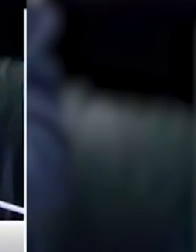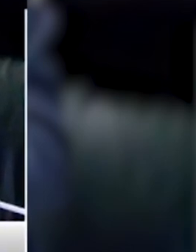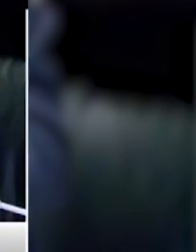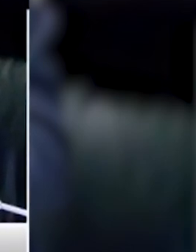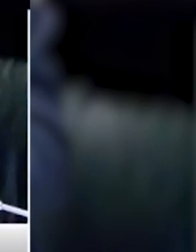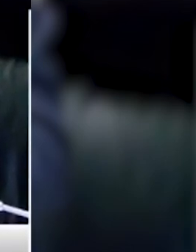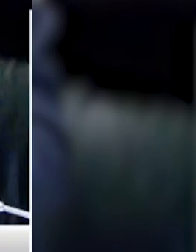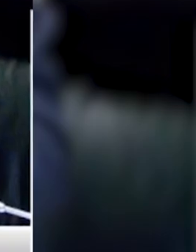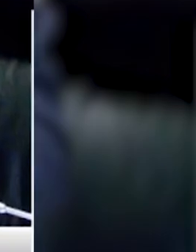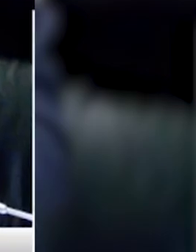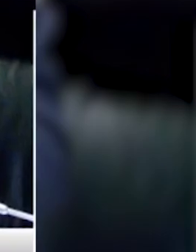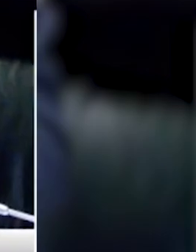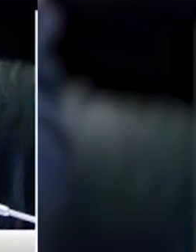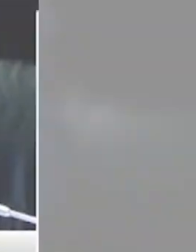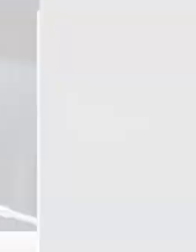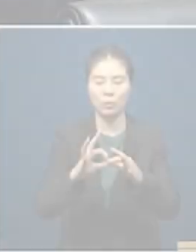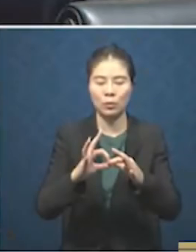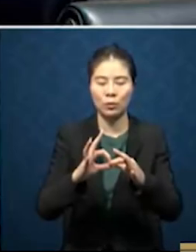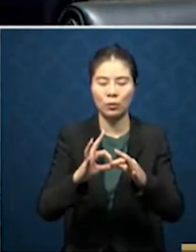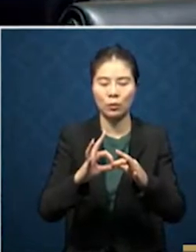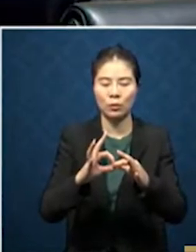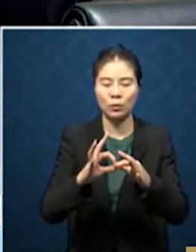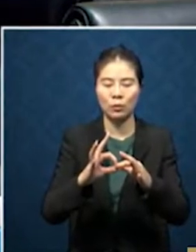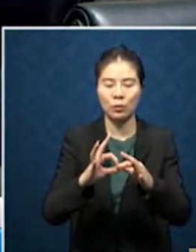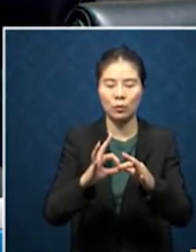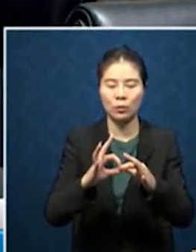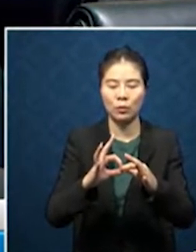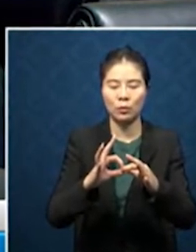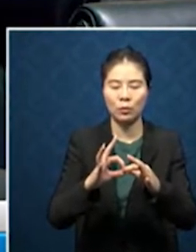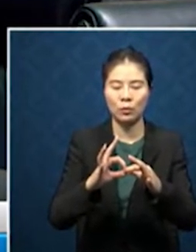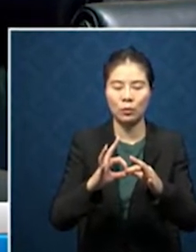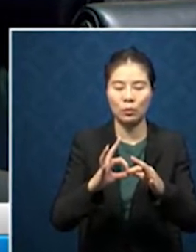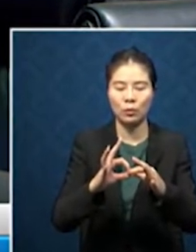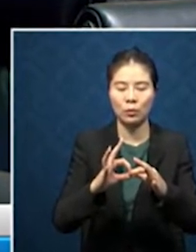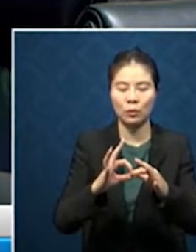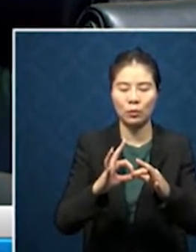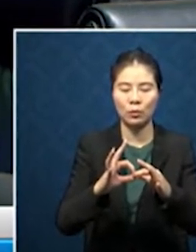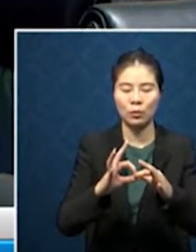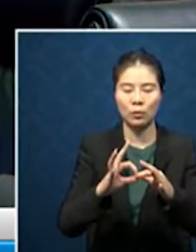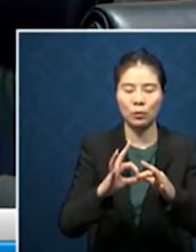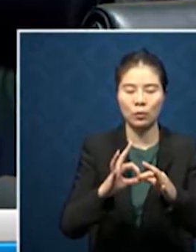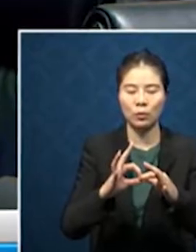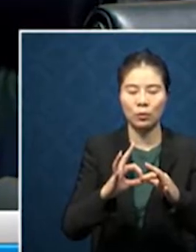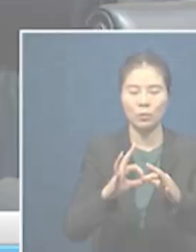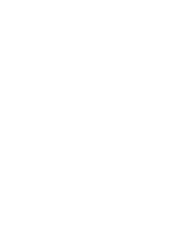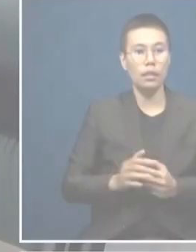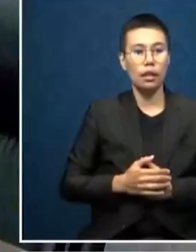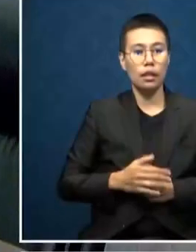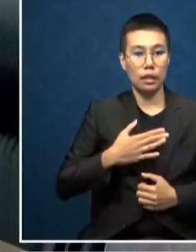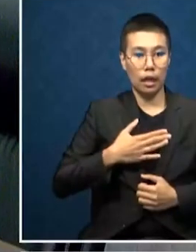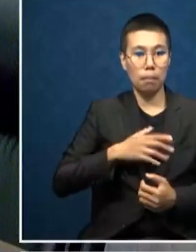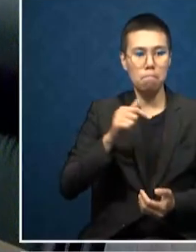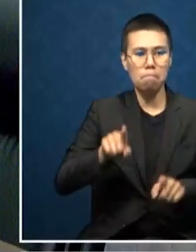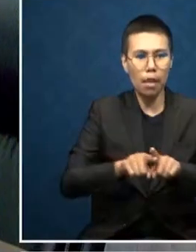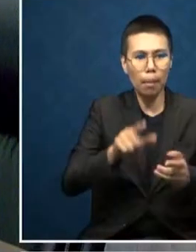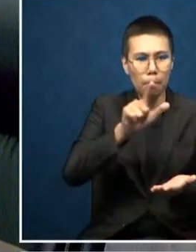รื่องของคณะกรรมการกสทช.ที่ฟ้องกันไปมาประชาชนได้ประโยชน์อะไรอีกทั้งเรื่องศูนย์รับแจ้งเหตุฉุกเ